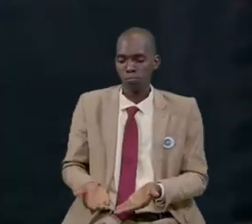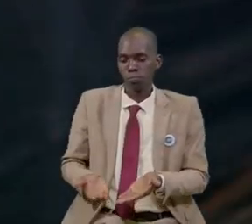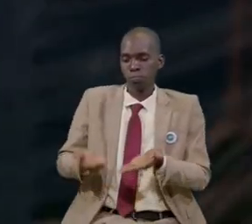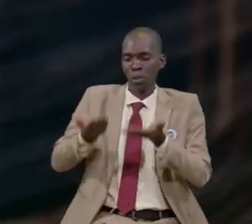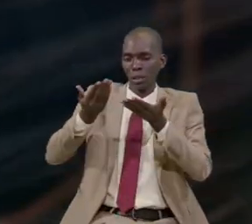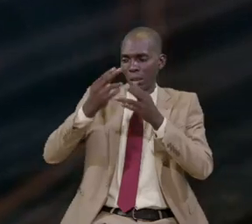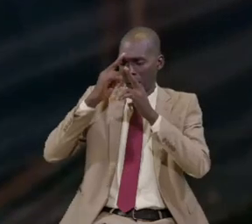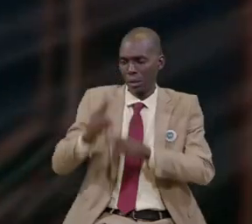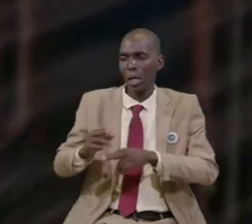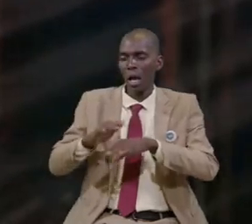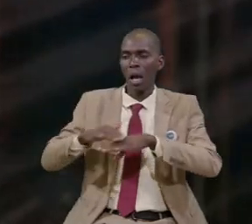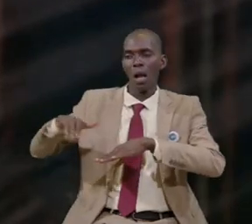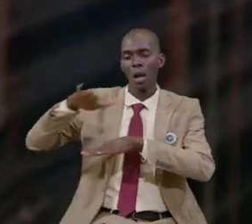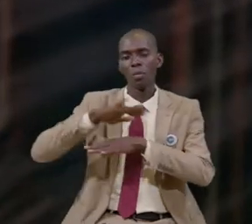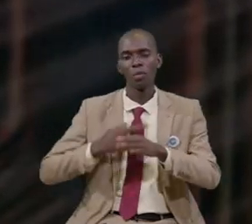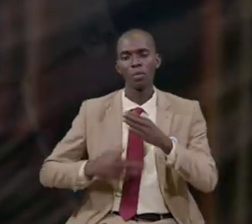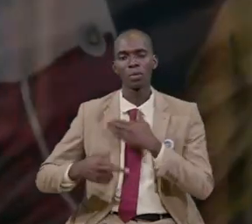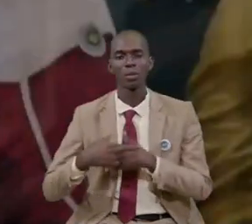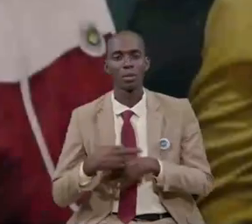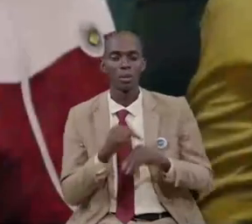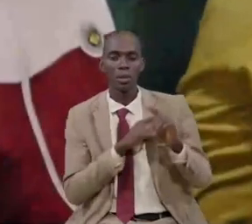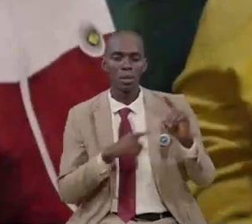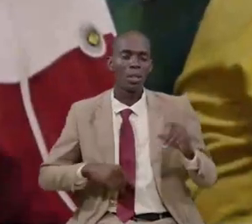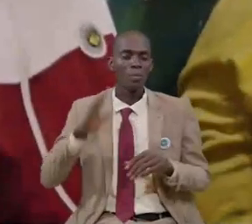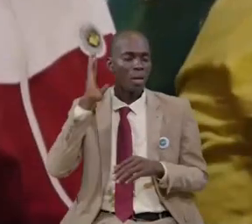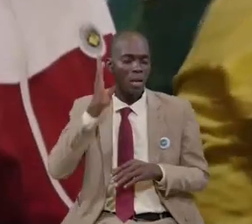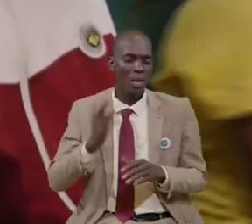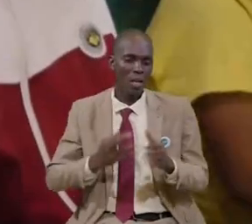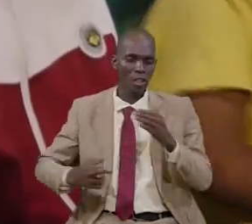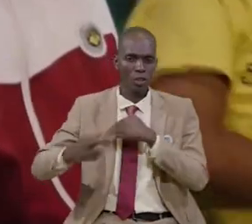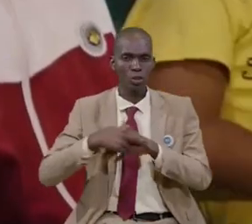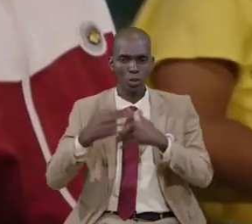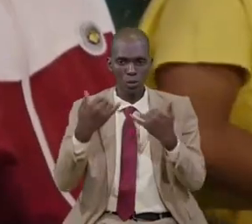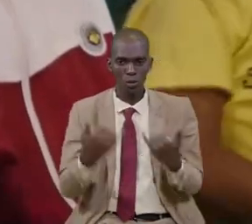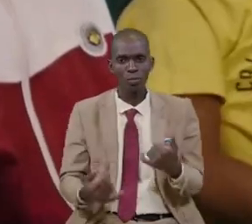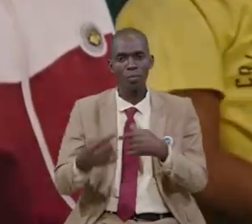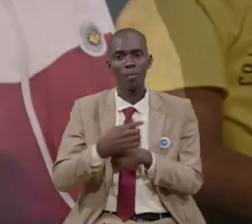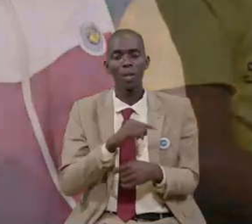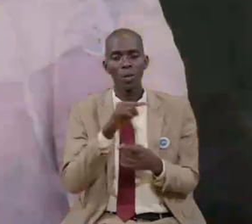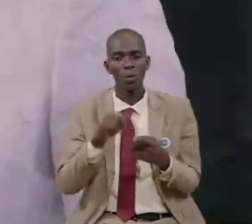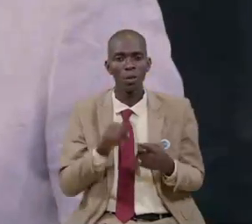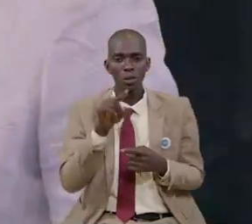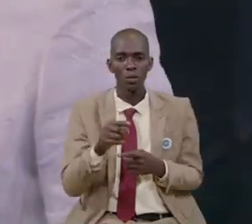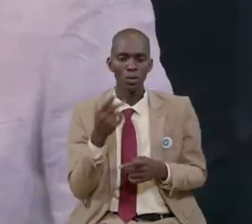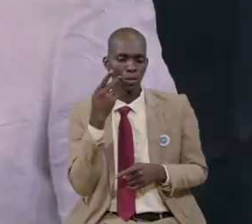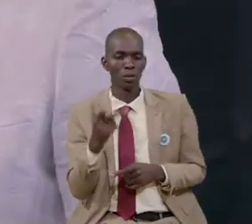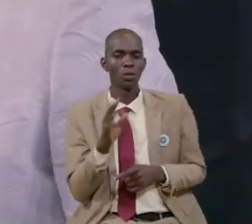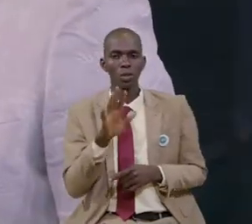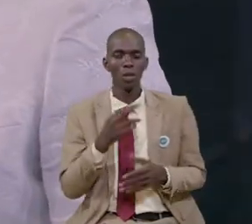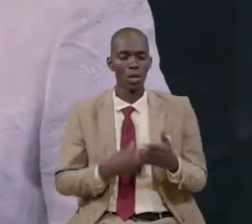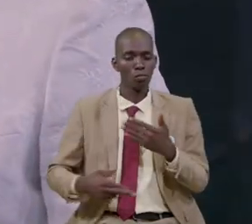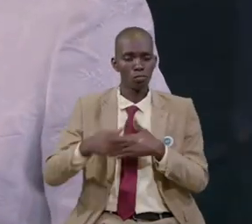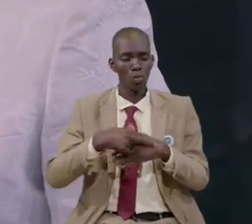la restauration. Le Seigneur vous restaurera ce soir. Et lorsque vous prenez votre